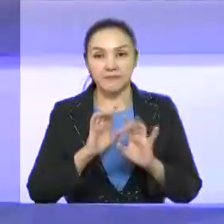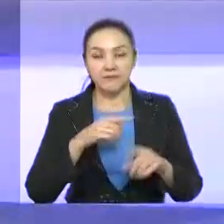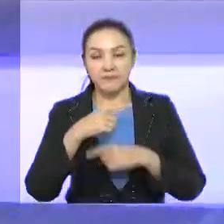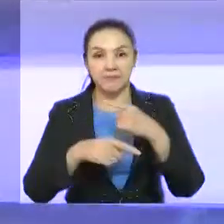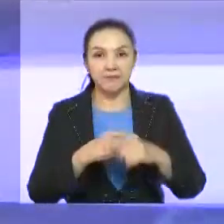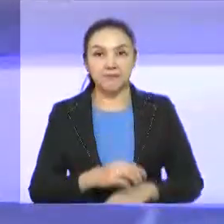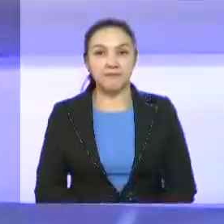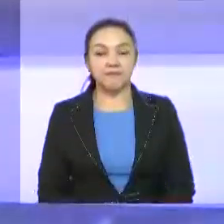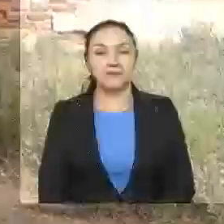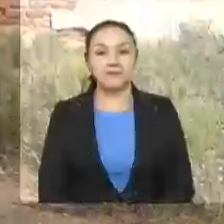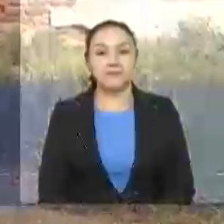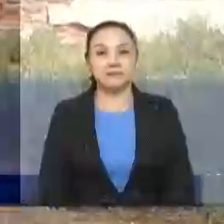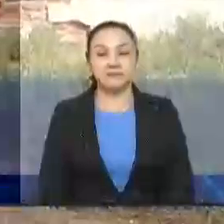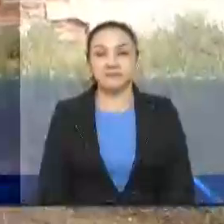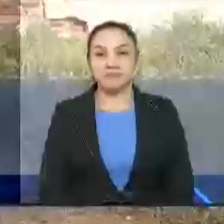далее.